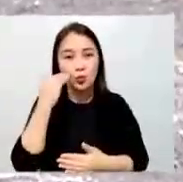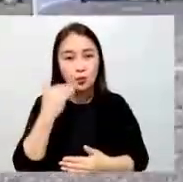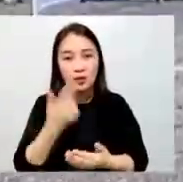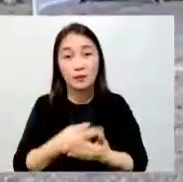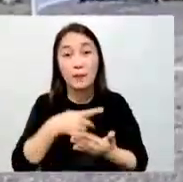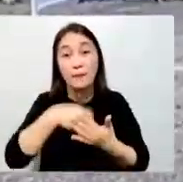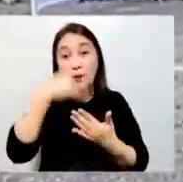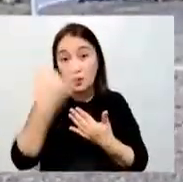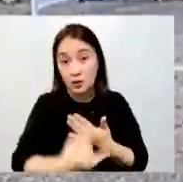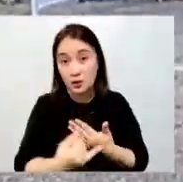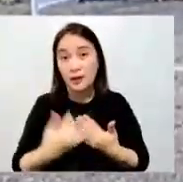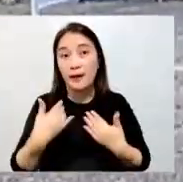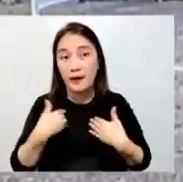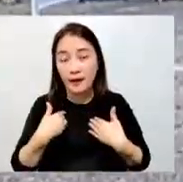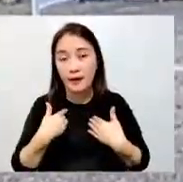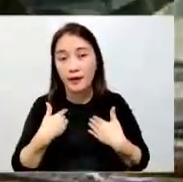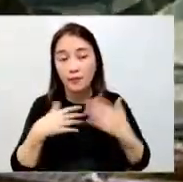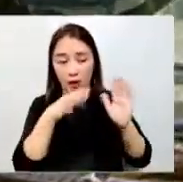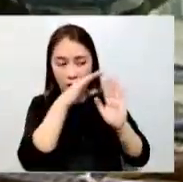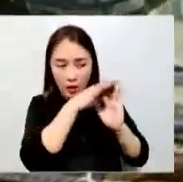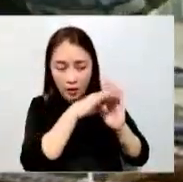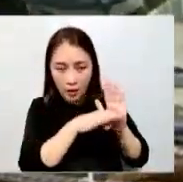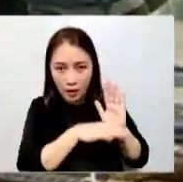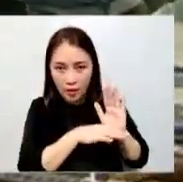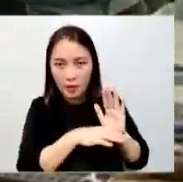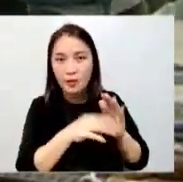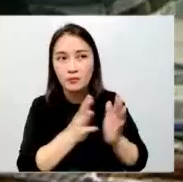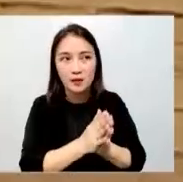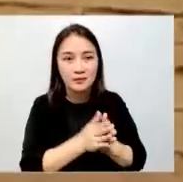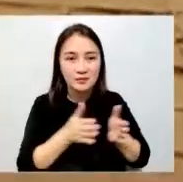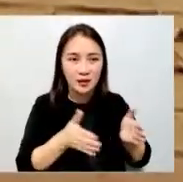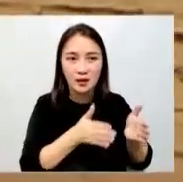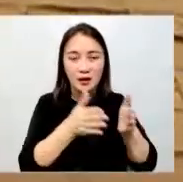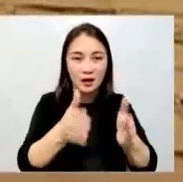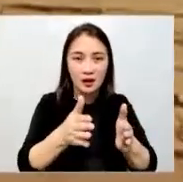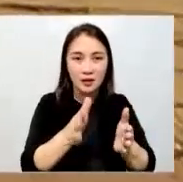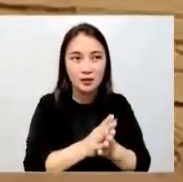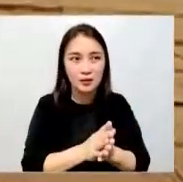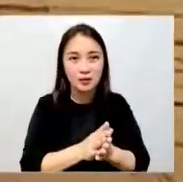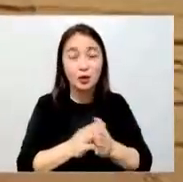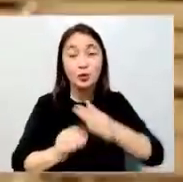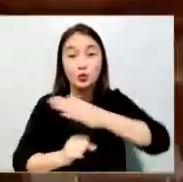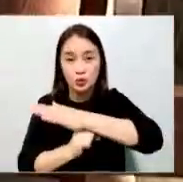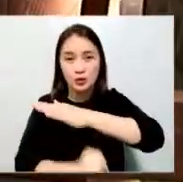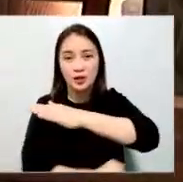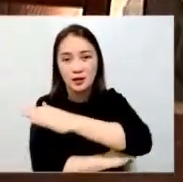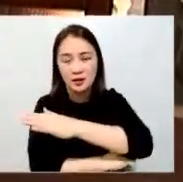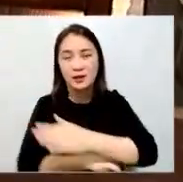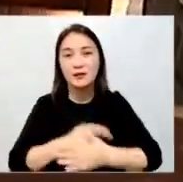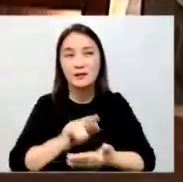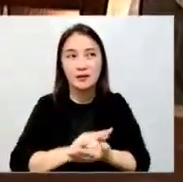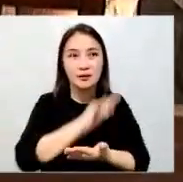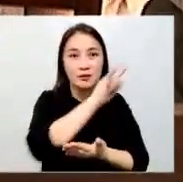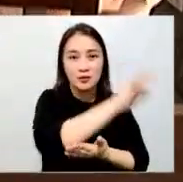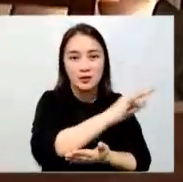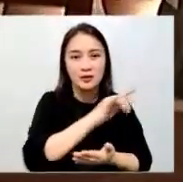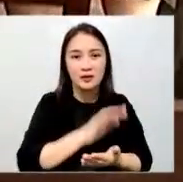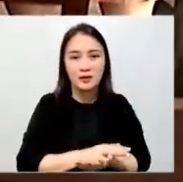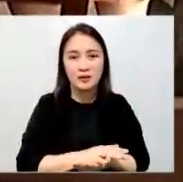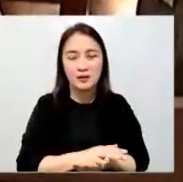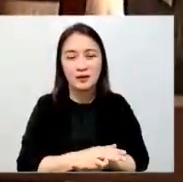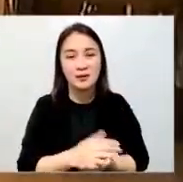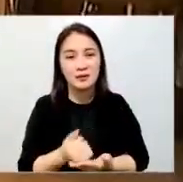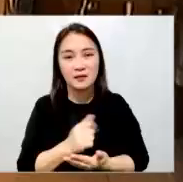proyektong nakapila ay ang pagpapatayo ng mga daan, tulay, paliparan, railway at pantalan. Bukod sa